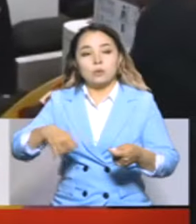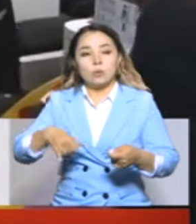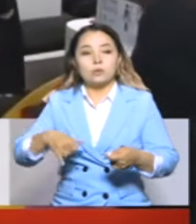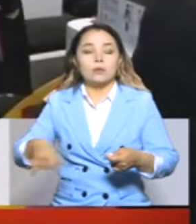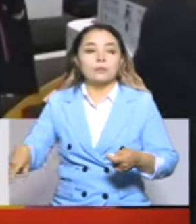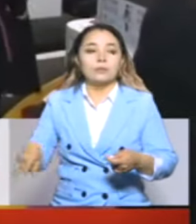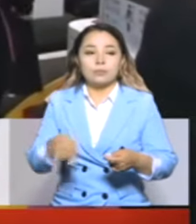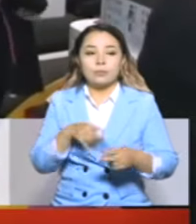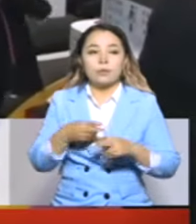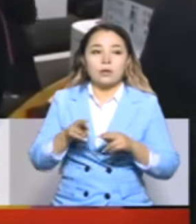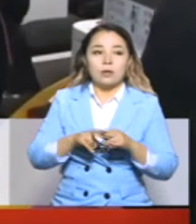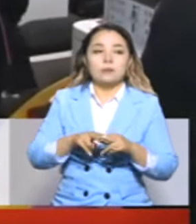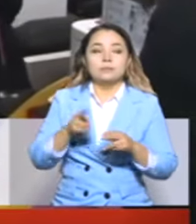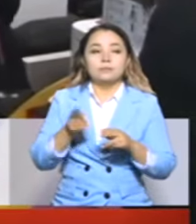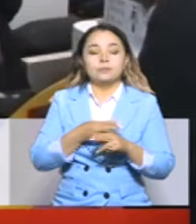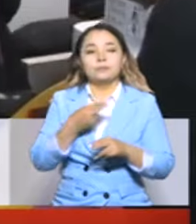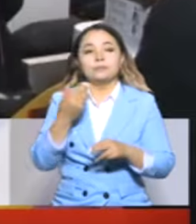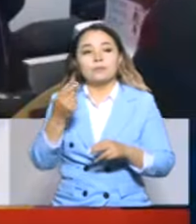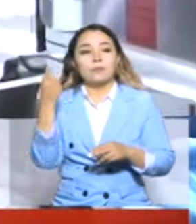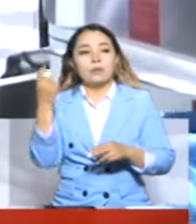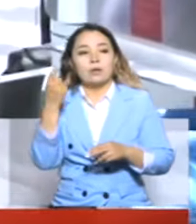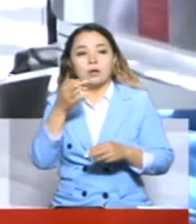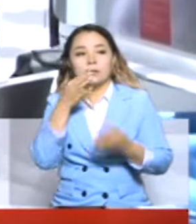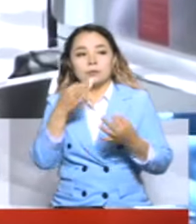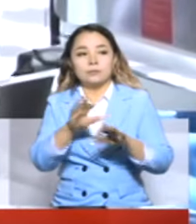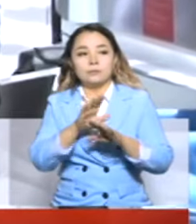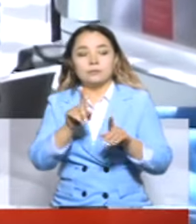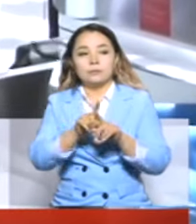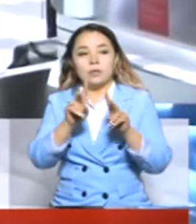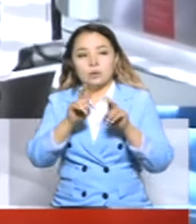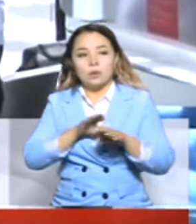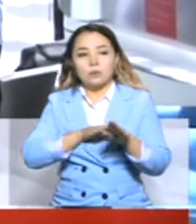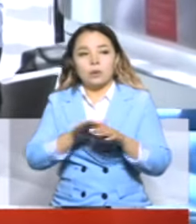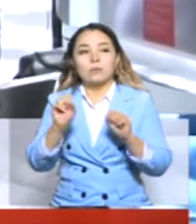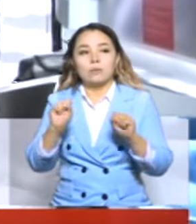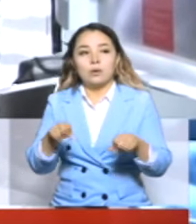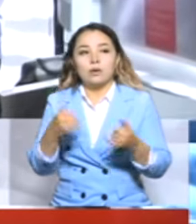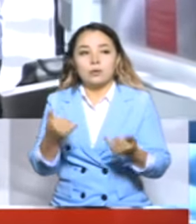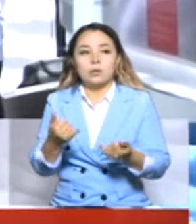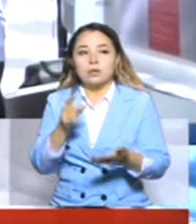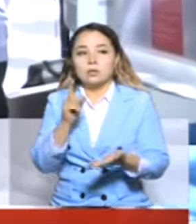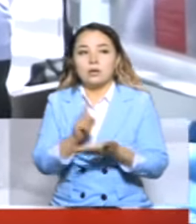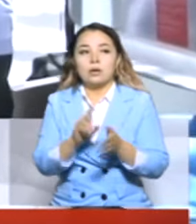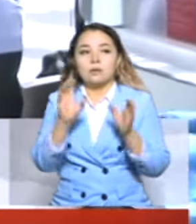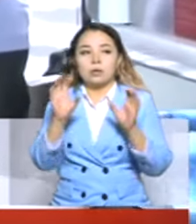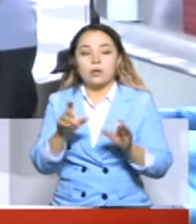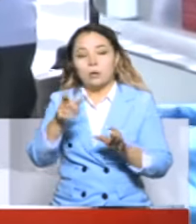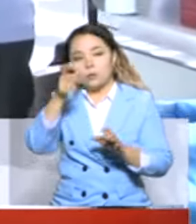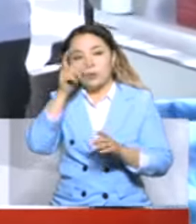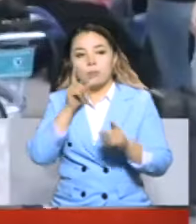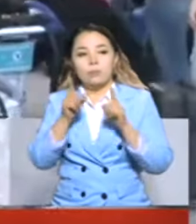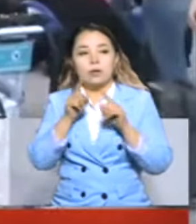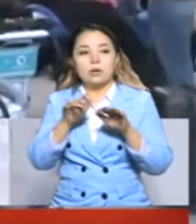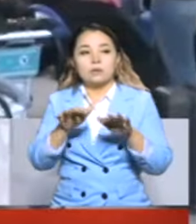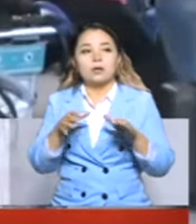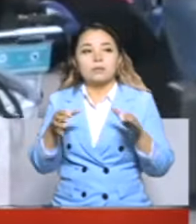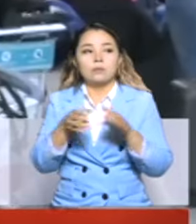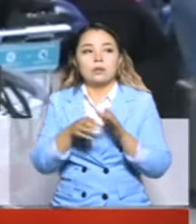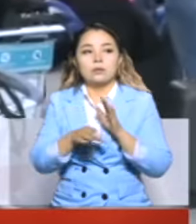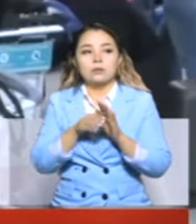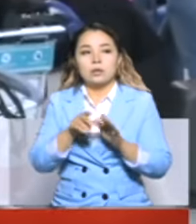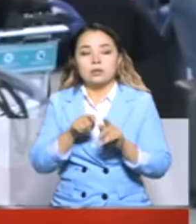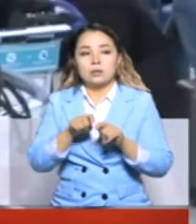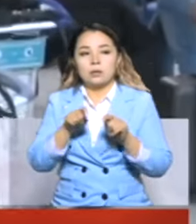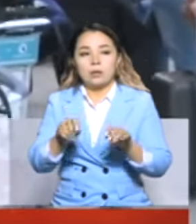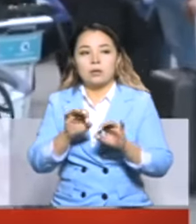жүктері иелерінің рұқсатынсыз және олар жоқ кезде де тексеріле береді. Тиісті заң Түркия парламентінде келесі аптада дауысқа